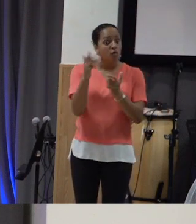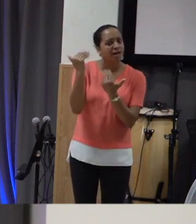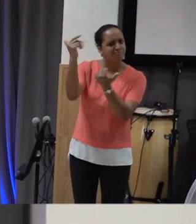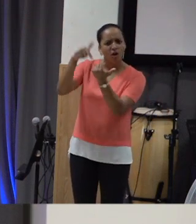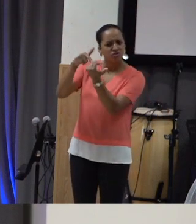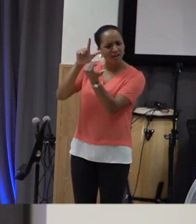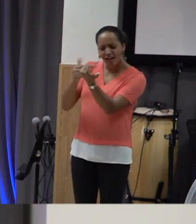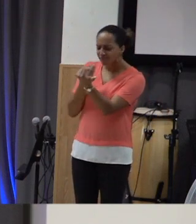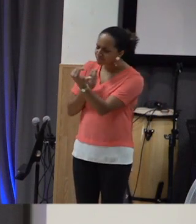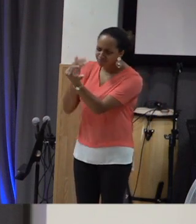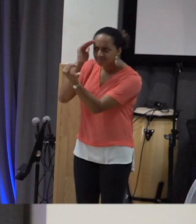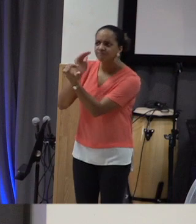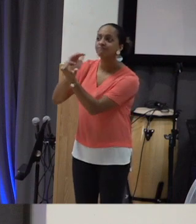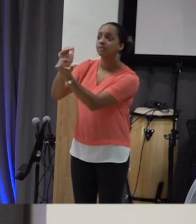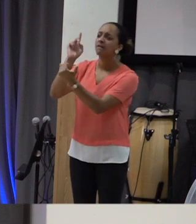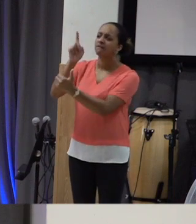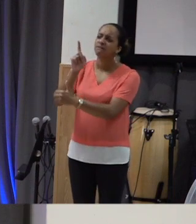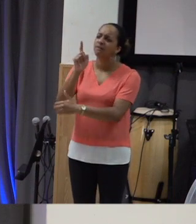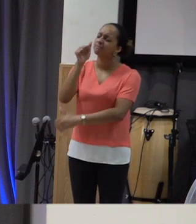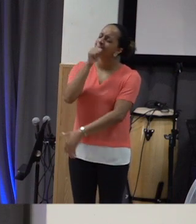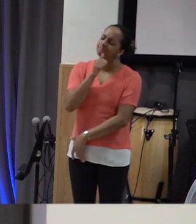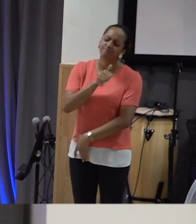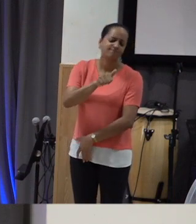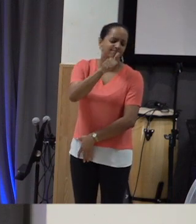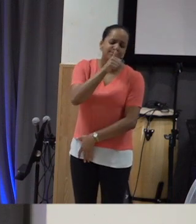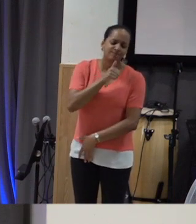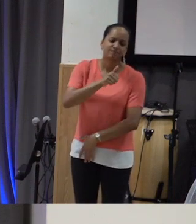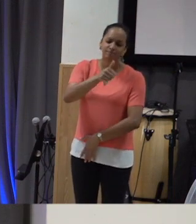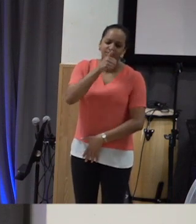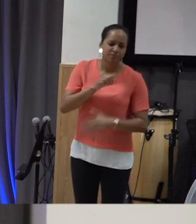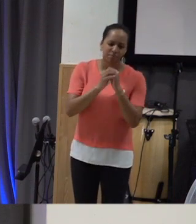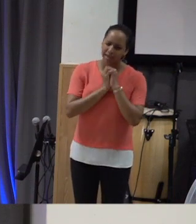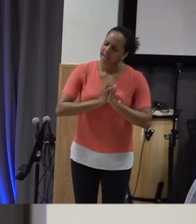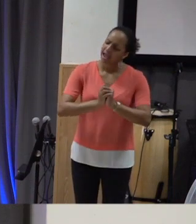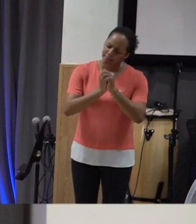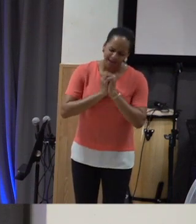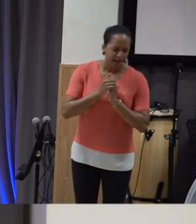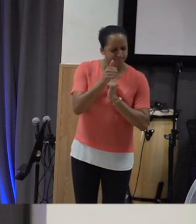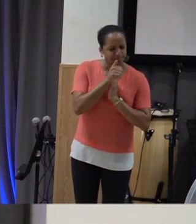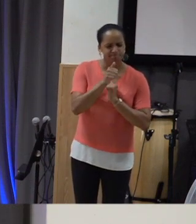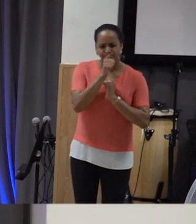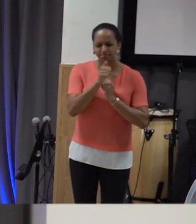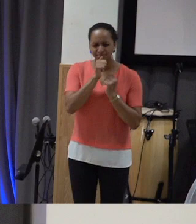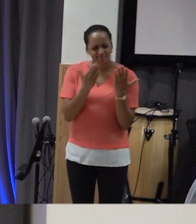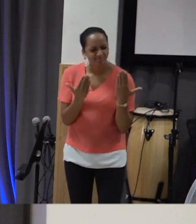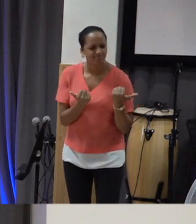l'affliction, persévérez dans la prière. Amen. » Comment persévérer dans la prière sans avoir de l'amour